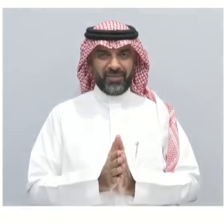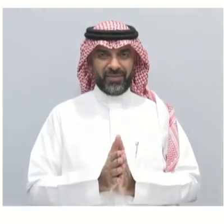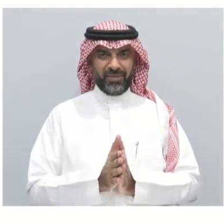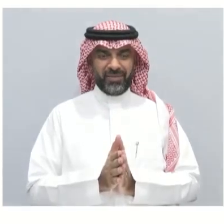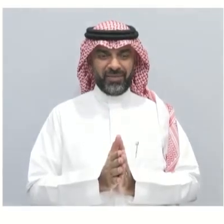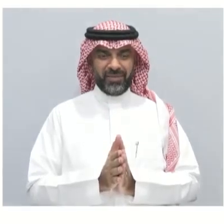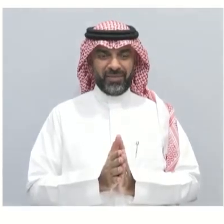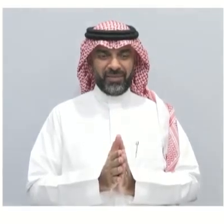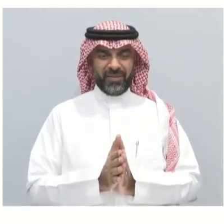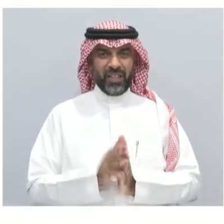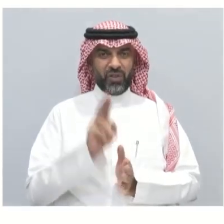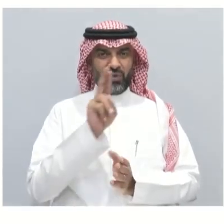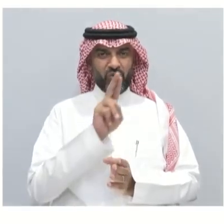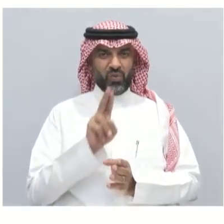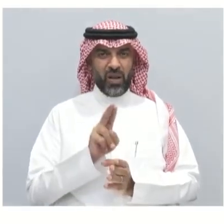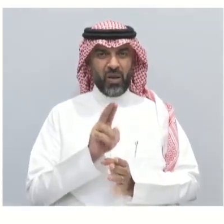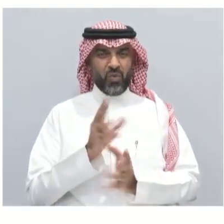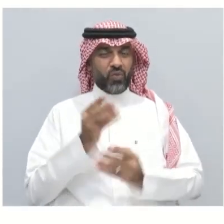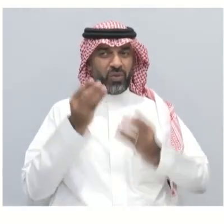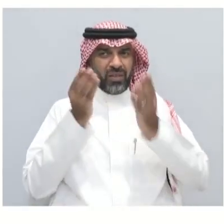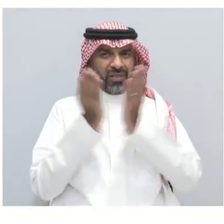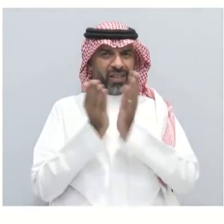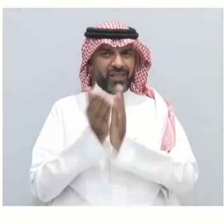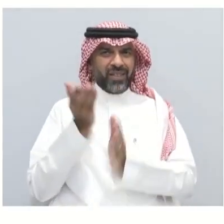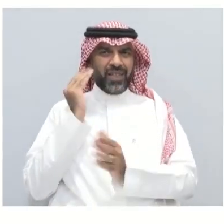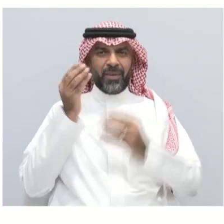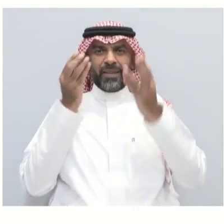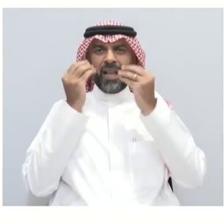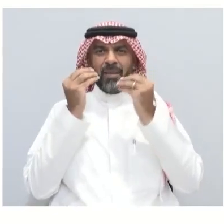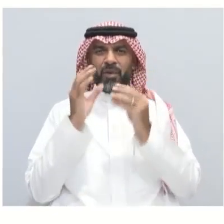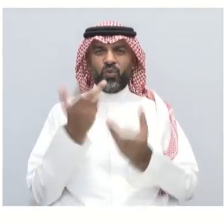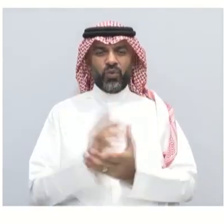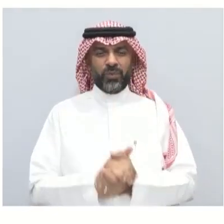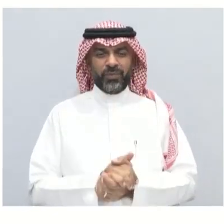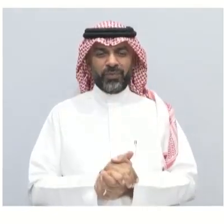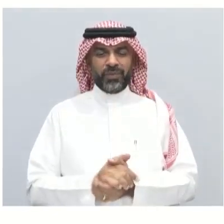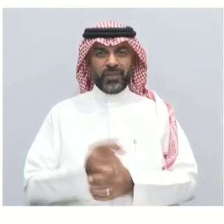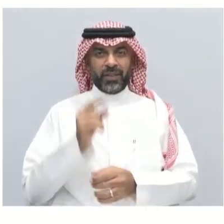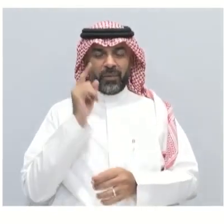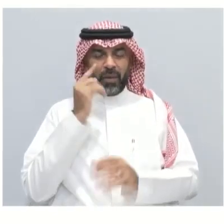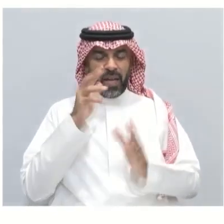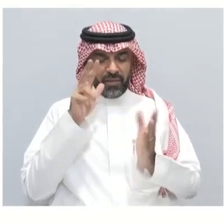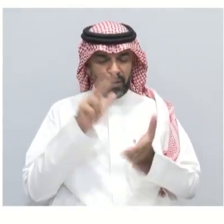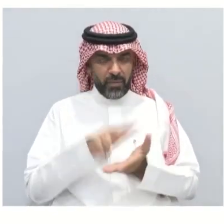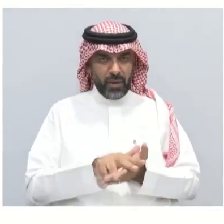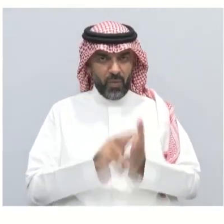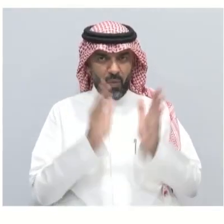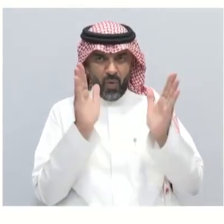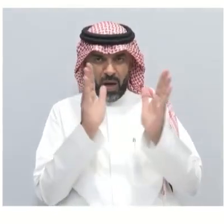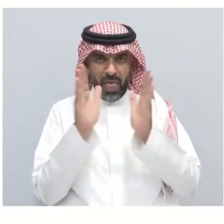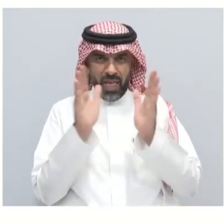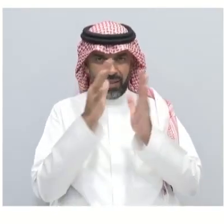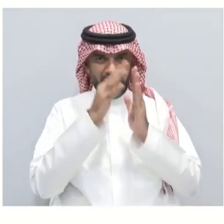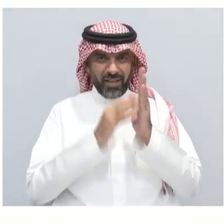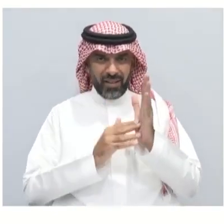الاول ماذا تعلمنا في الدرس السابق تعلمنا كيف نقوم بتطبيق محاذاه النص